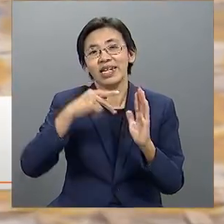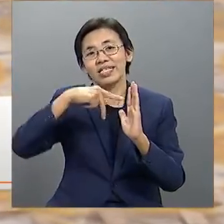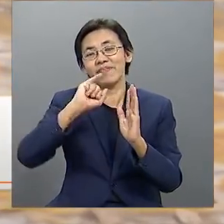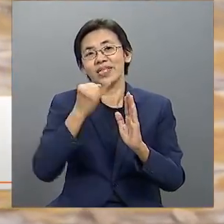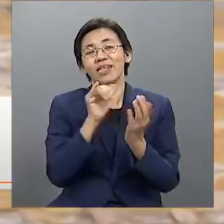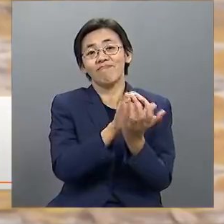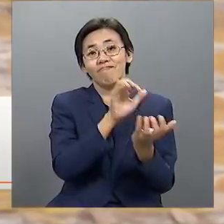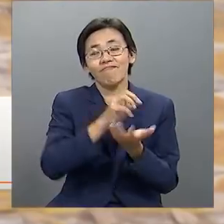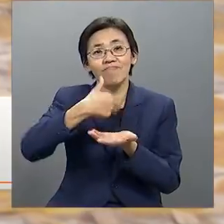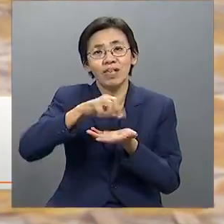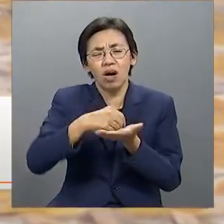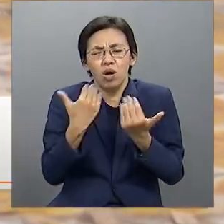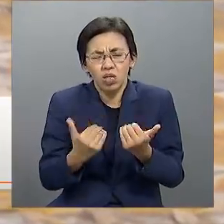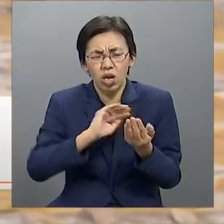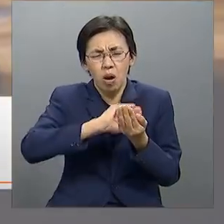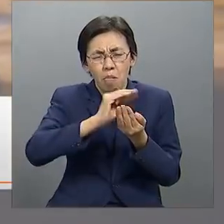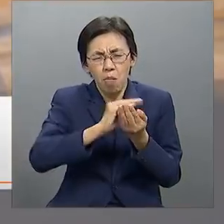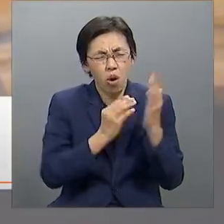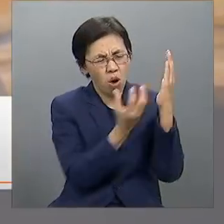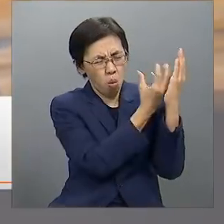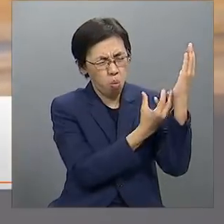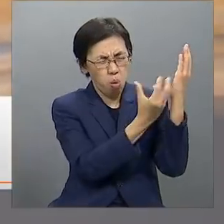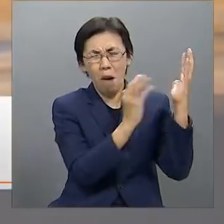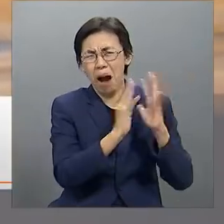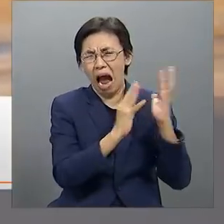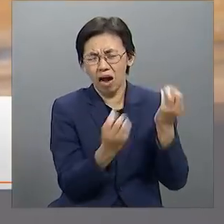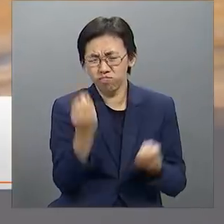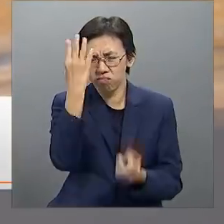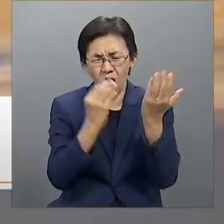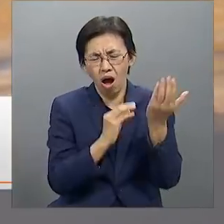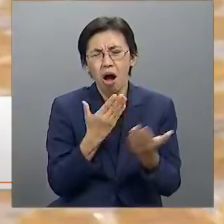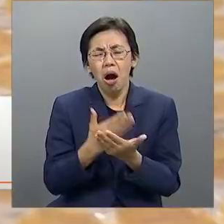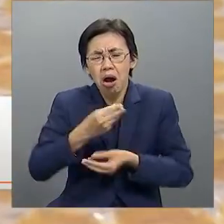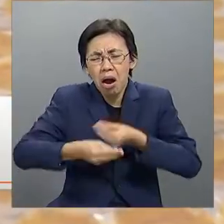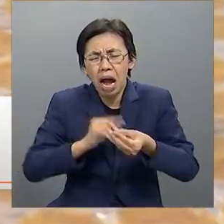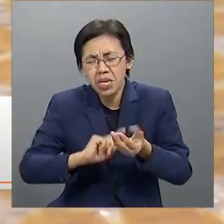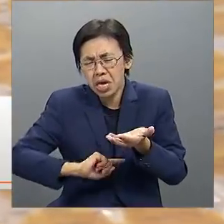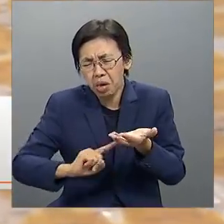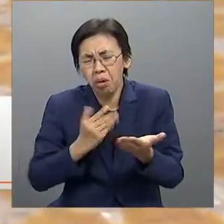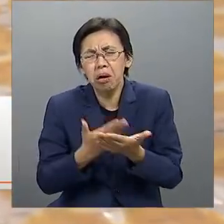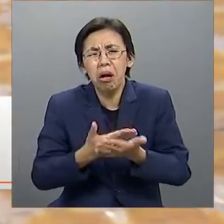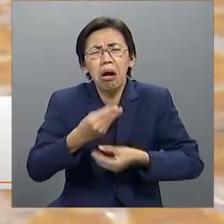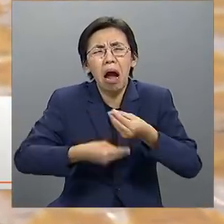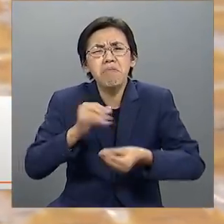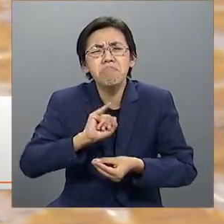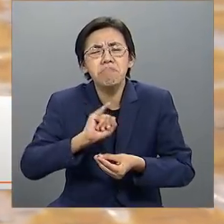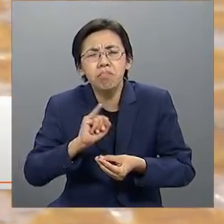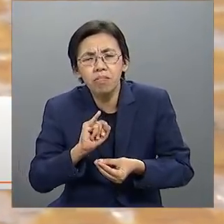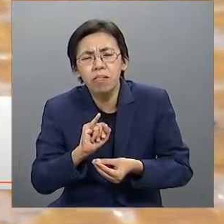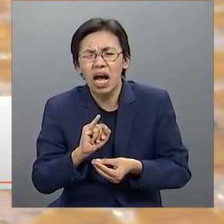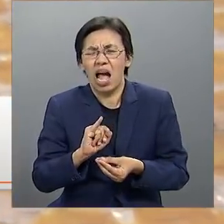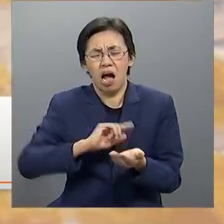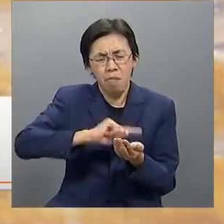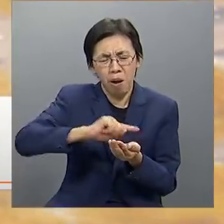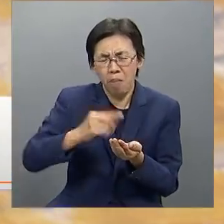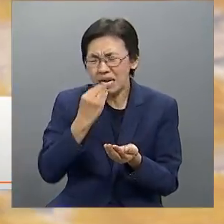นี้มะม่วงออกลูกเยอะมากราคาก็ร่วงอ่ะราคาถูกคุณผู้ชมกินก็ไม่ทันก็เลยเอามาถนอมอา